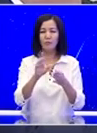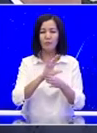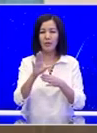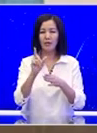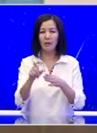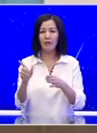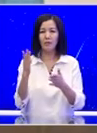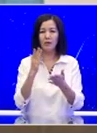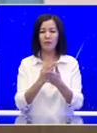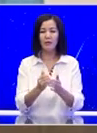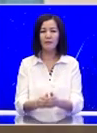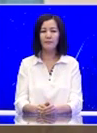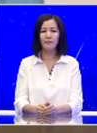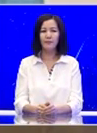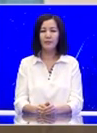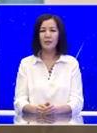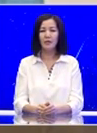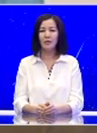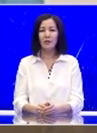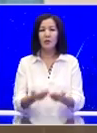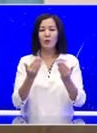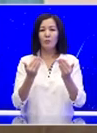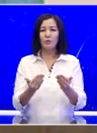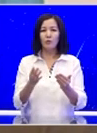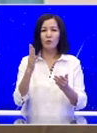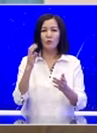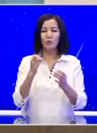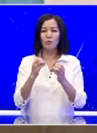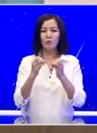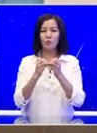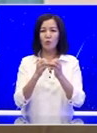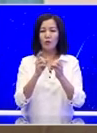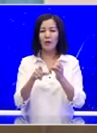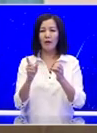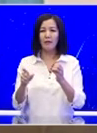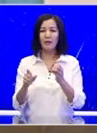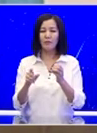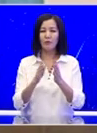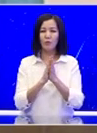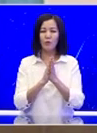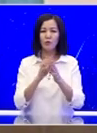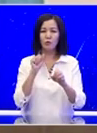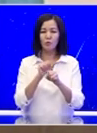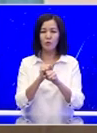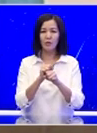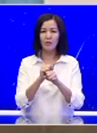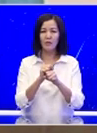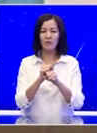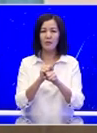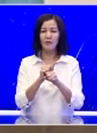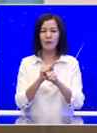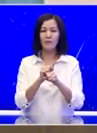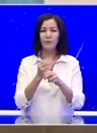бар. Өкінішке орай, бүгін 400 мыңнан астам адамның өтініштерін тоқтатуға тура келді.